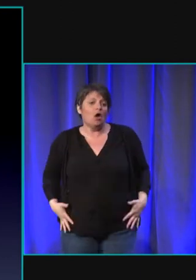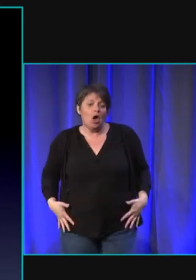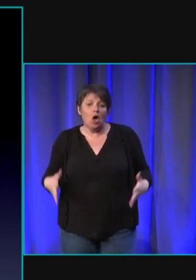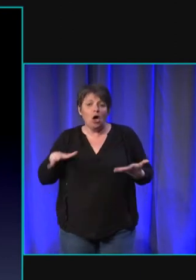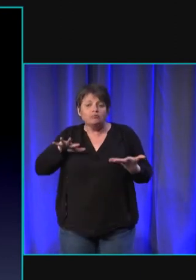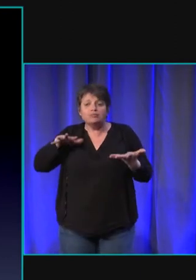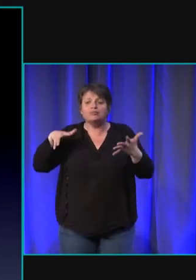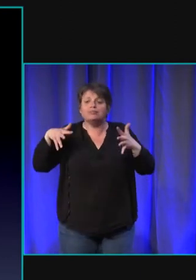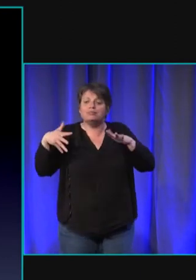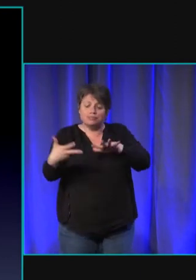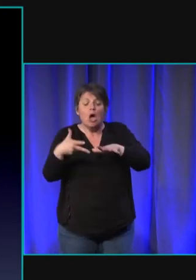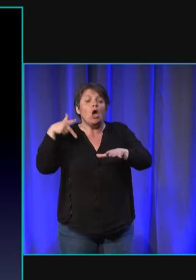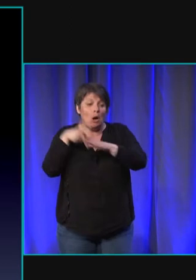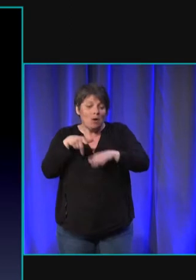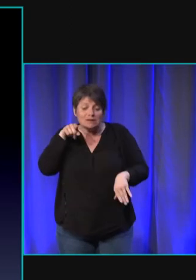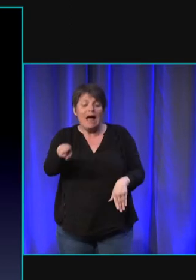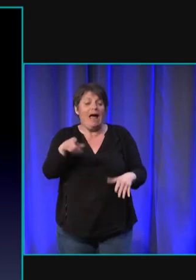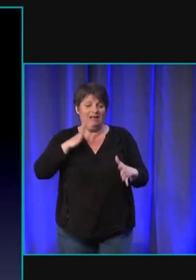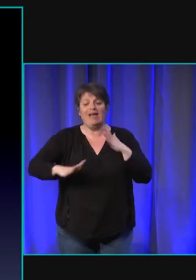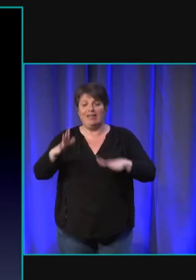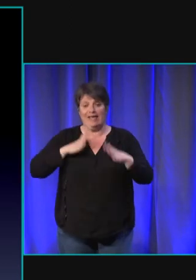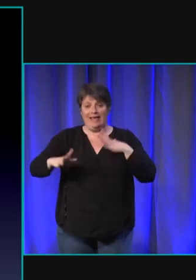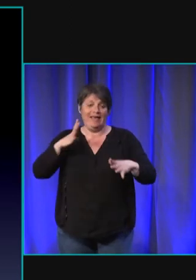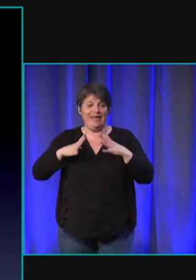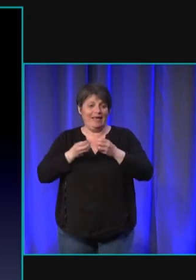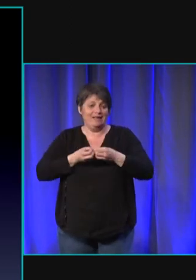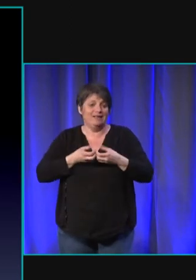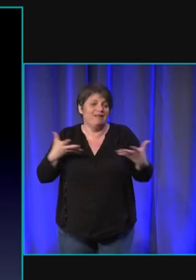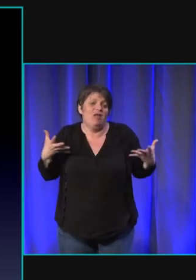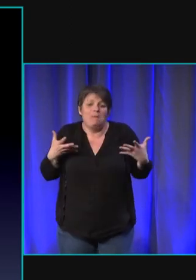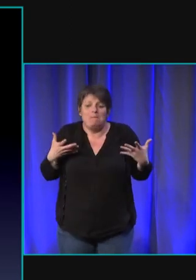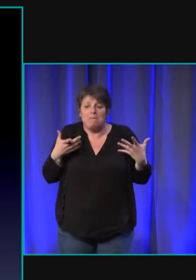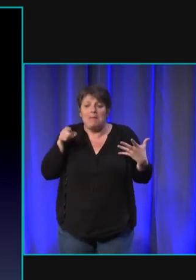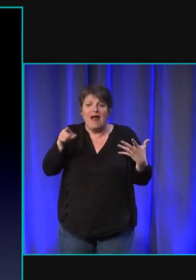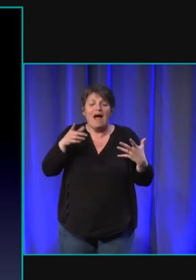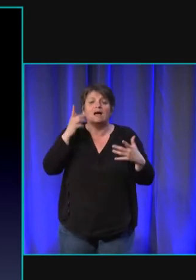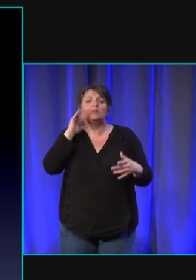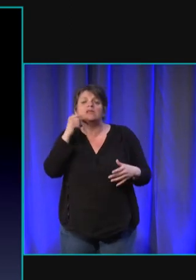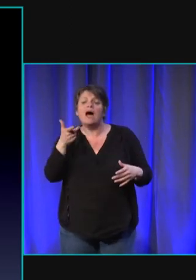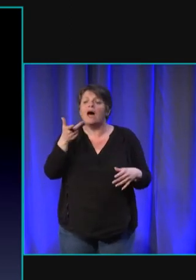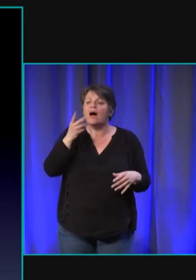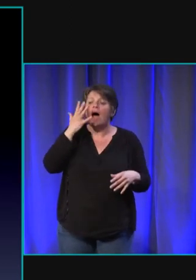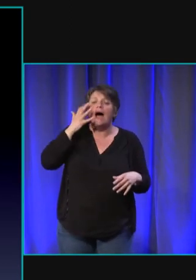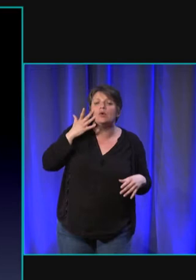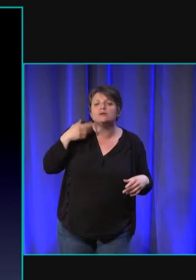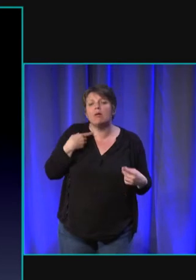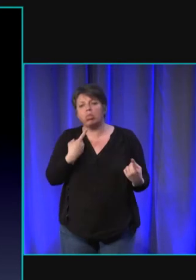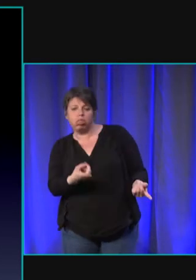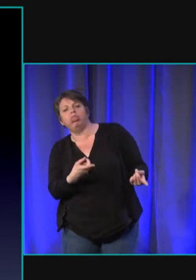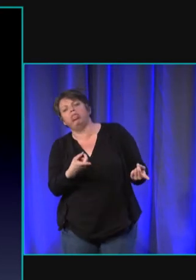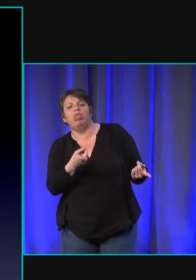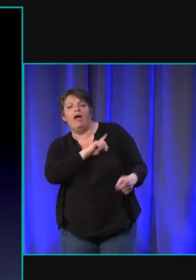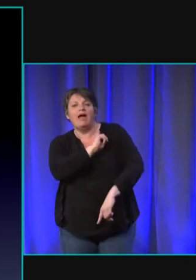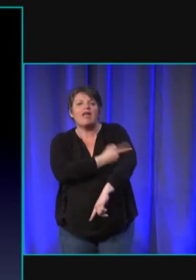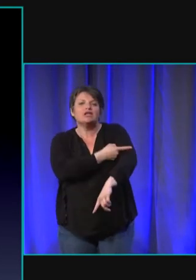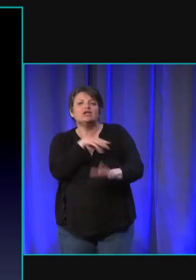fatigue. Donc il n'est pas rare de voir des adolescents avoir beaucoup moins d'énergie, être affalés